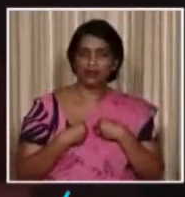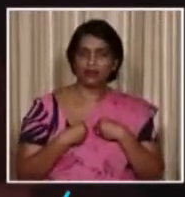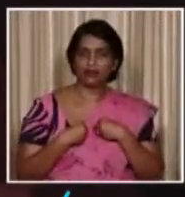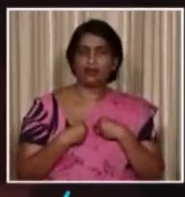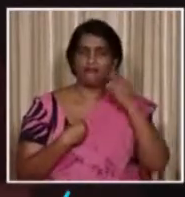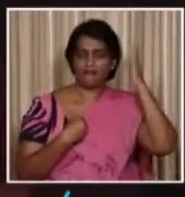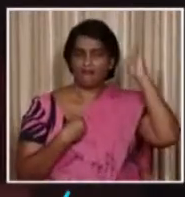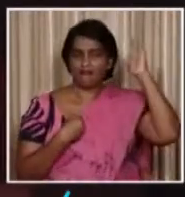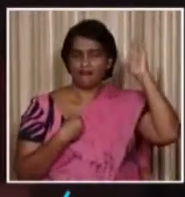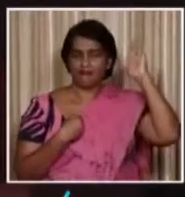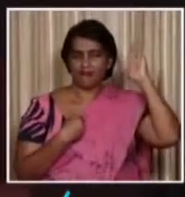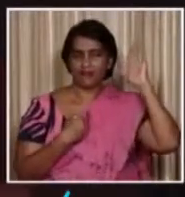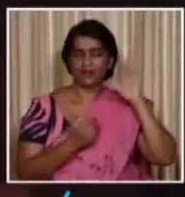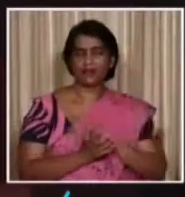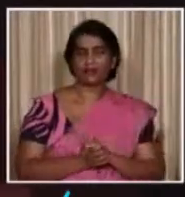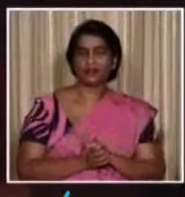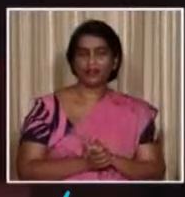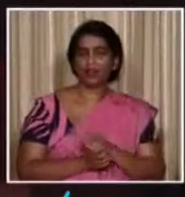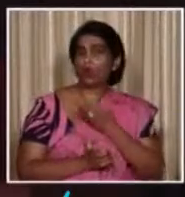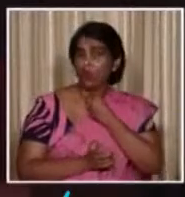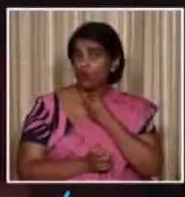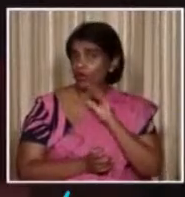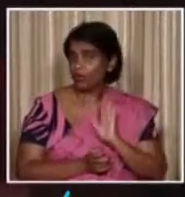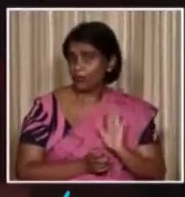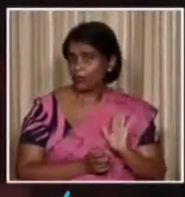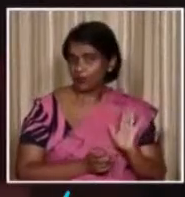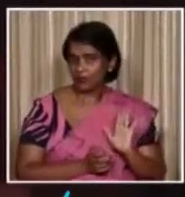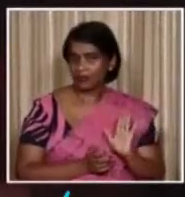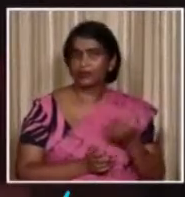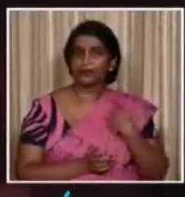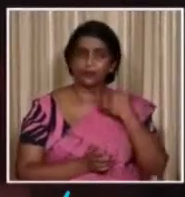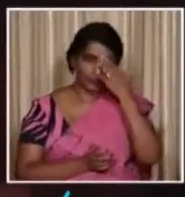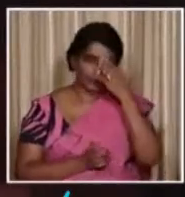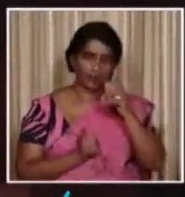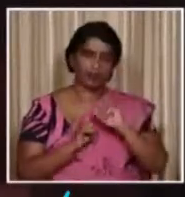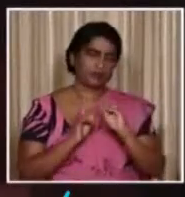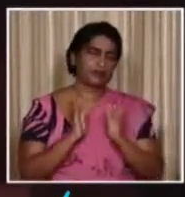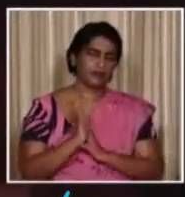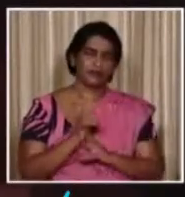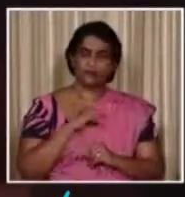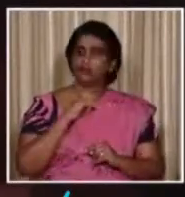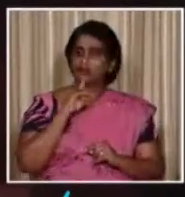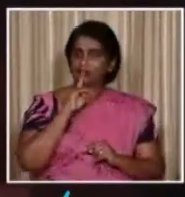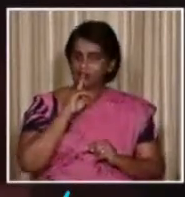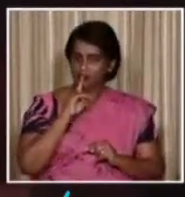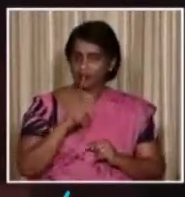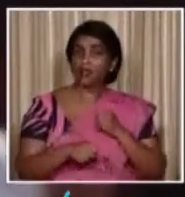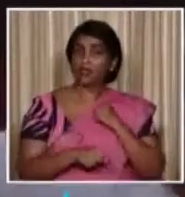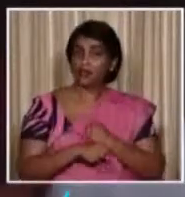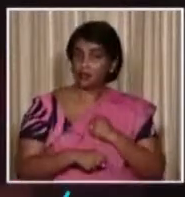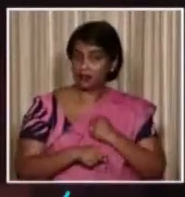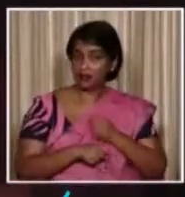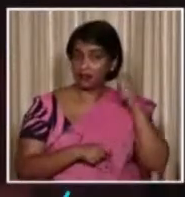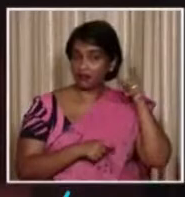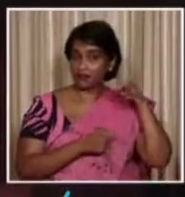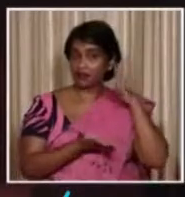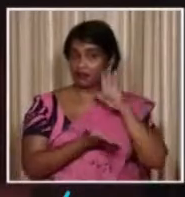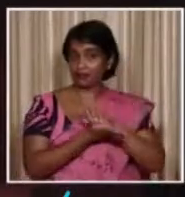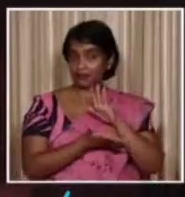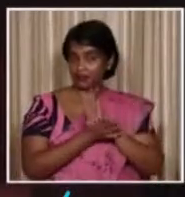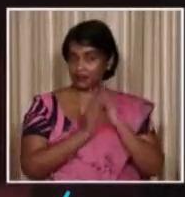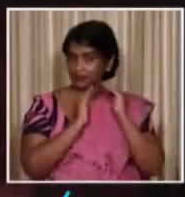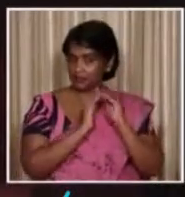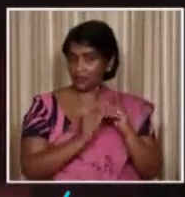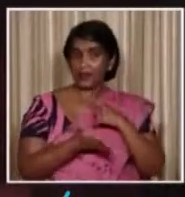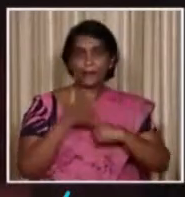ඉන්නේ නිලධාරේ. මේ බොරුවක් නෙවෙයි. මම කරුණාකරලා අගමැතිතුමාගෙන් අහනවා. රජයේ මුද්‍රණාලයටත්